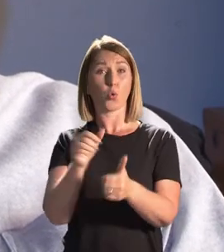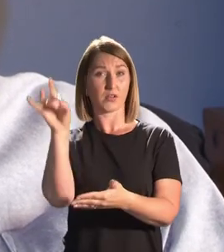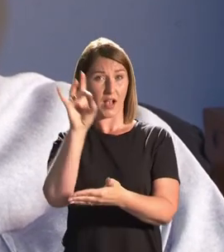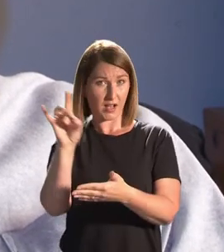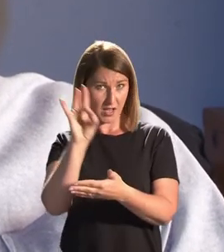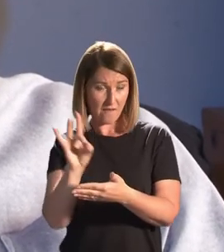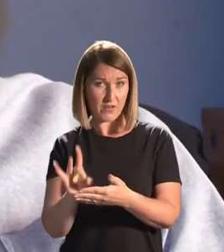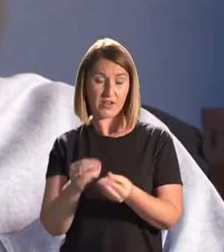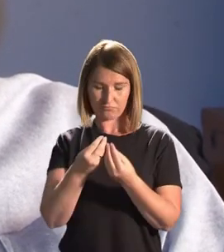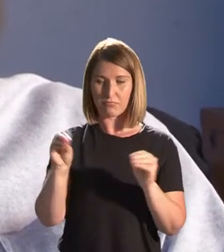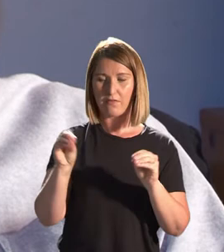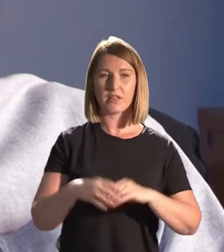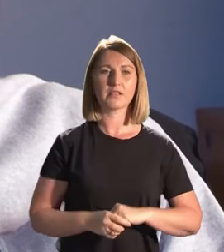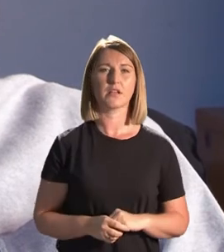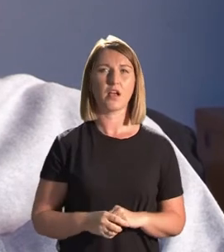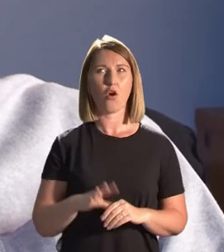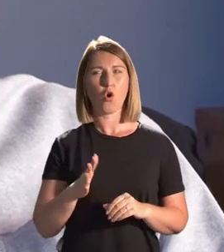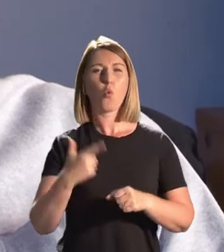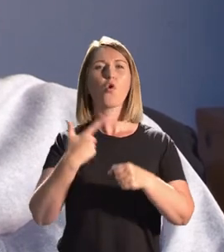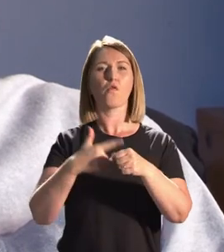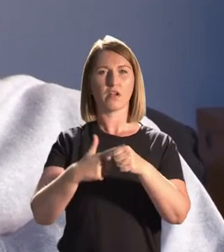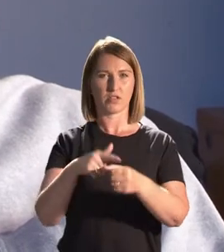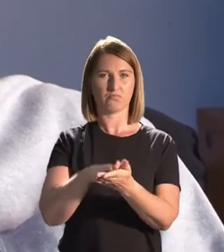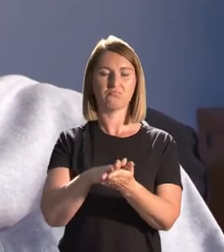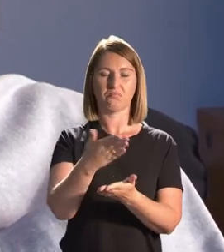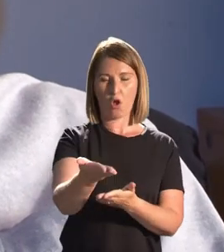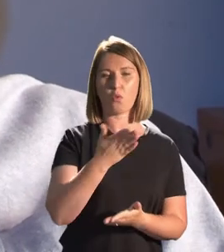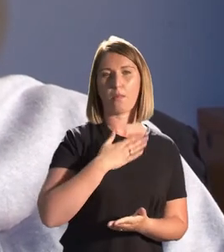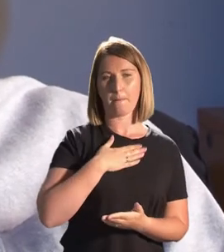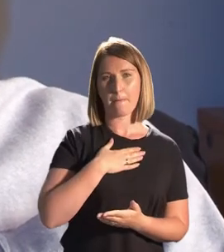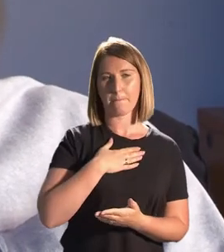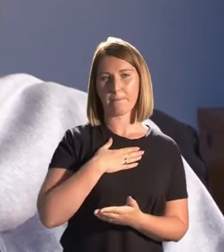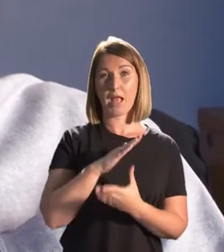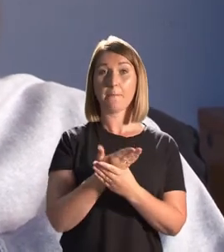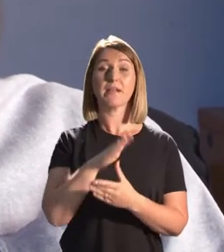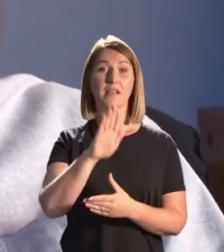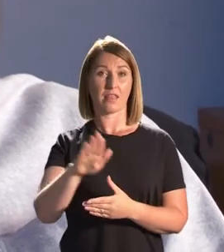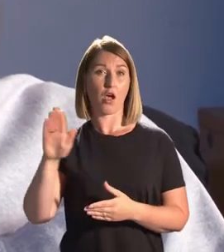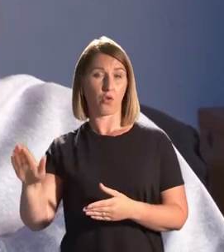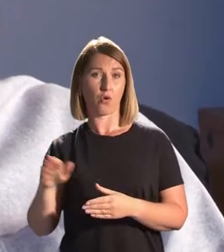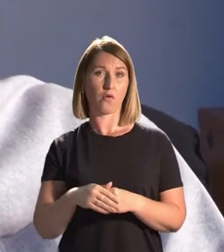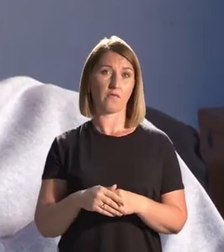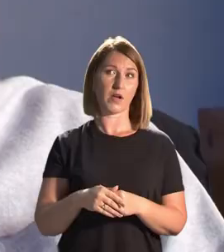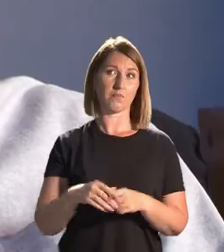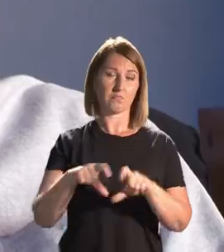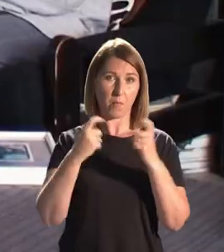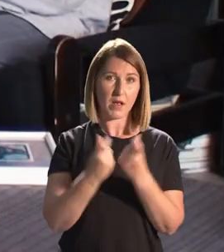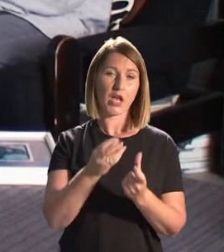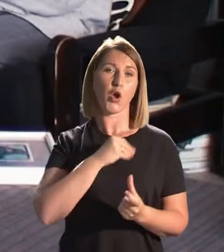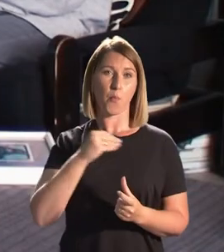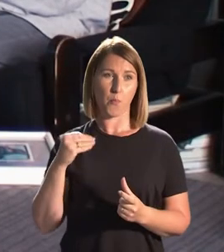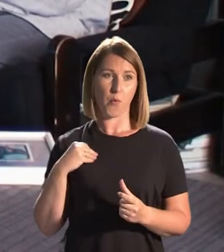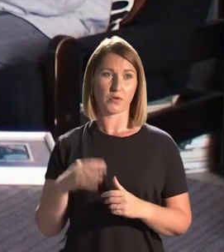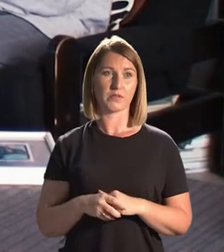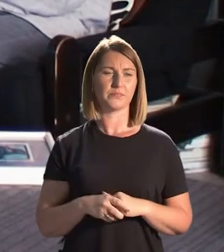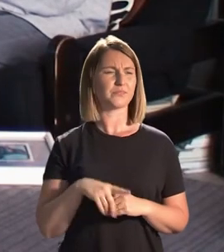graficznych szczególnie. Także ponad 20 nagród w takich konkursach międzynarodowych i ogólnopolskich. W tym